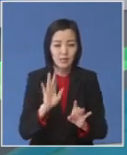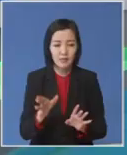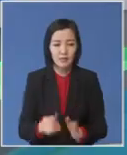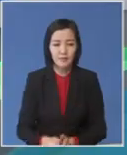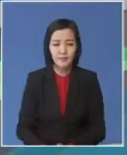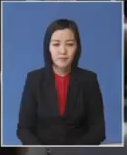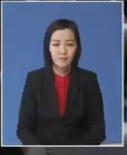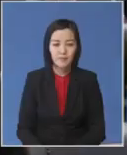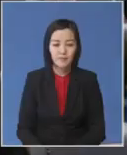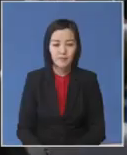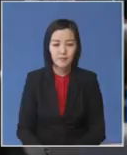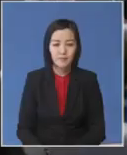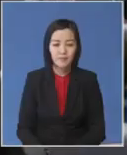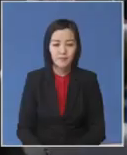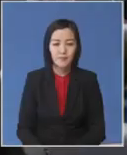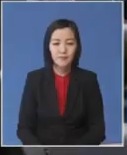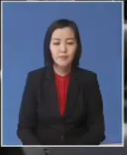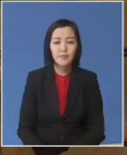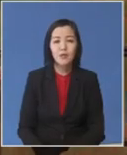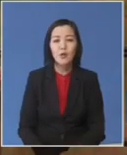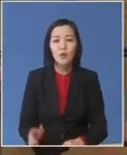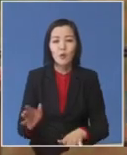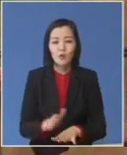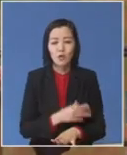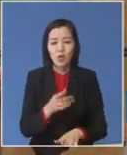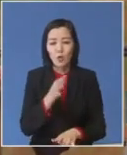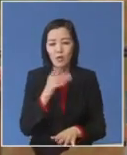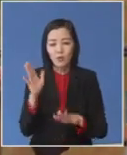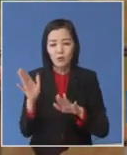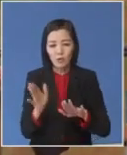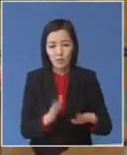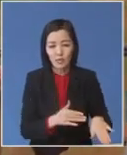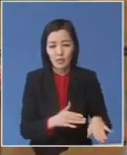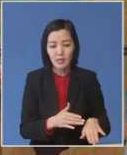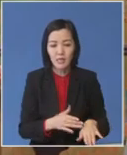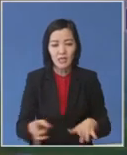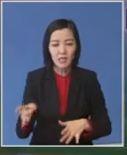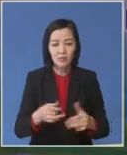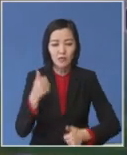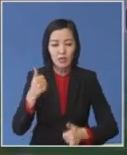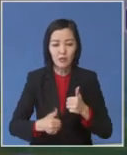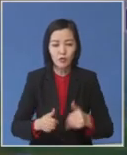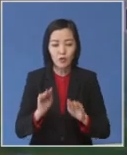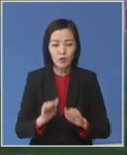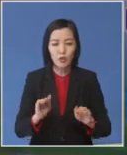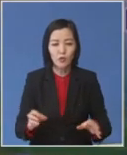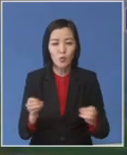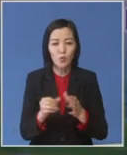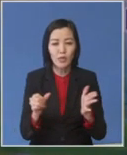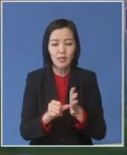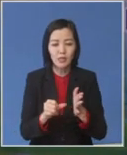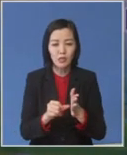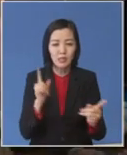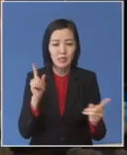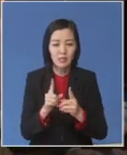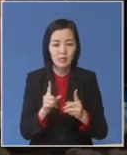Қасымжанұлын тыңдалық. Ширек қасырдан аса уақыттан бері бұл республикалық додада оқушылар 16-шы кезек сөз қағыстырып